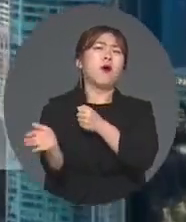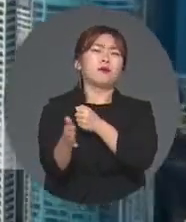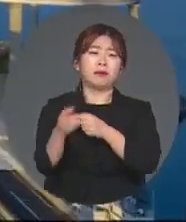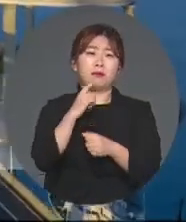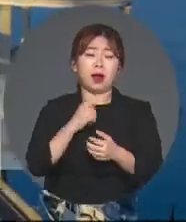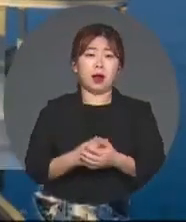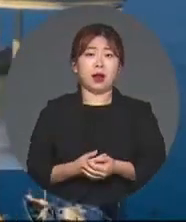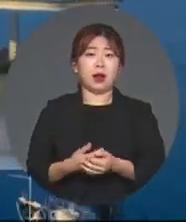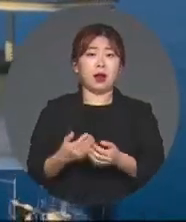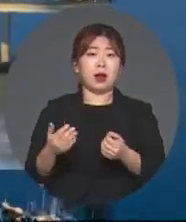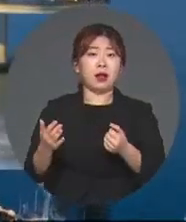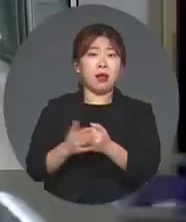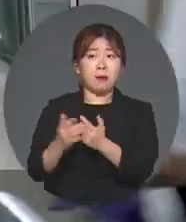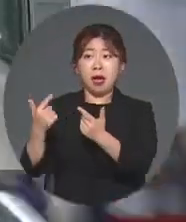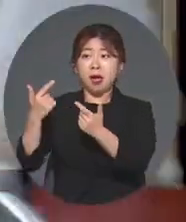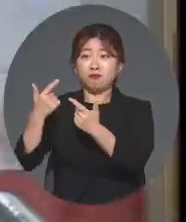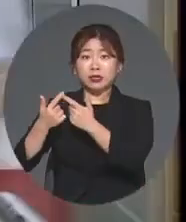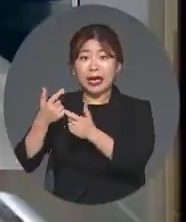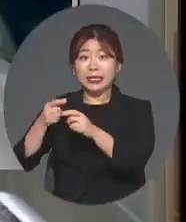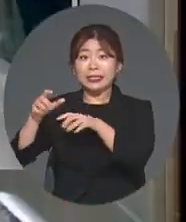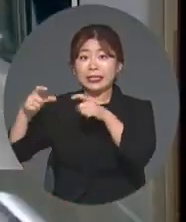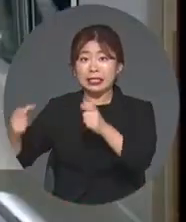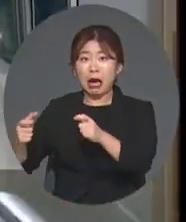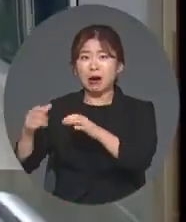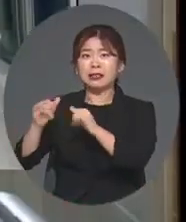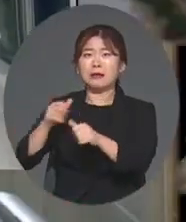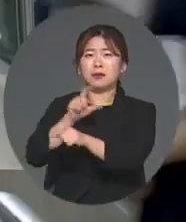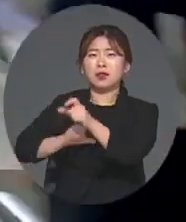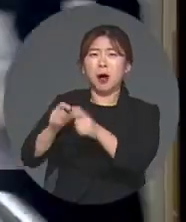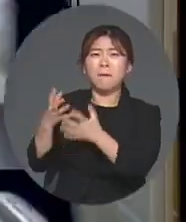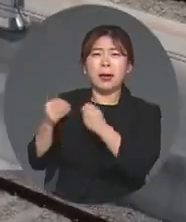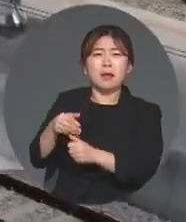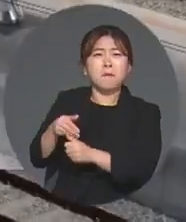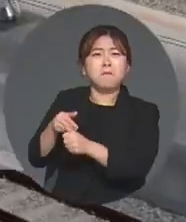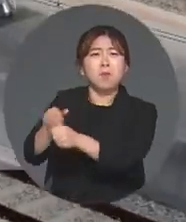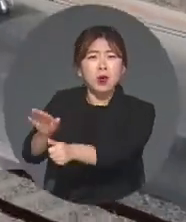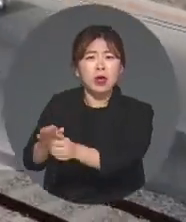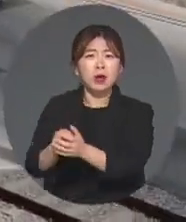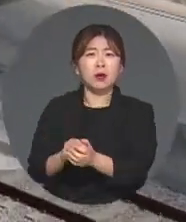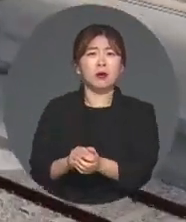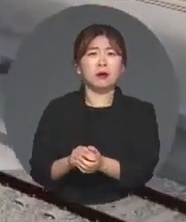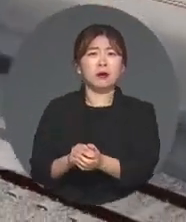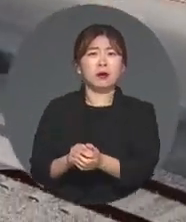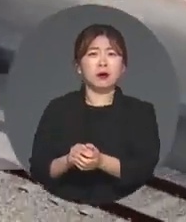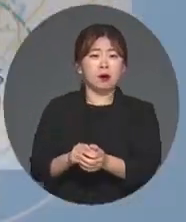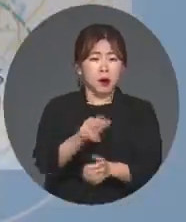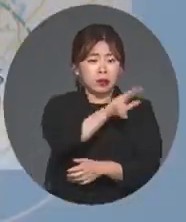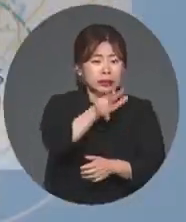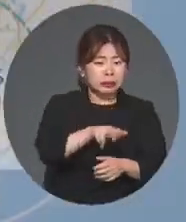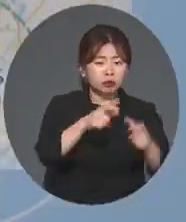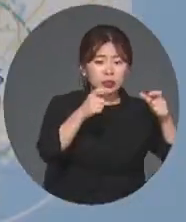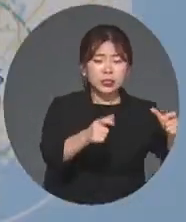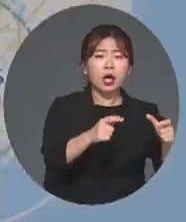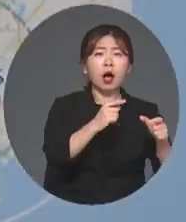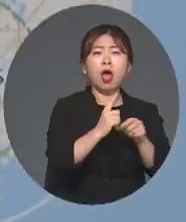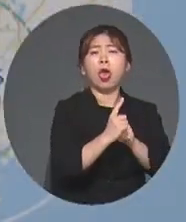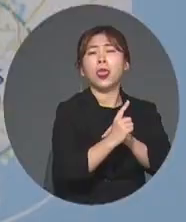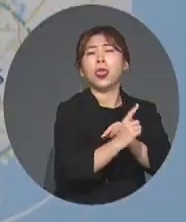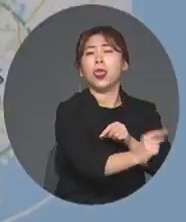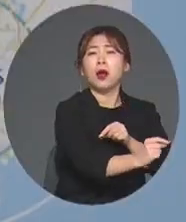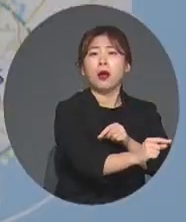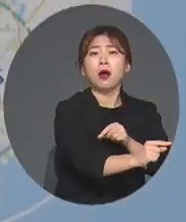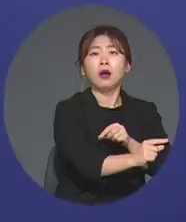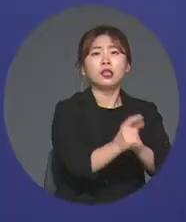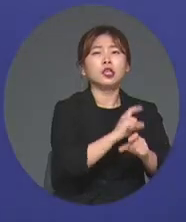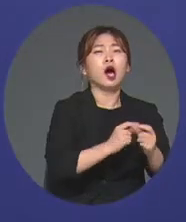부산으로의 자본과 인재 유출, 경남 산업의 경쟁력 저하, 서부 경남의 소외 등을 특별연합의 역기능으로